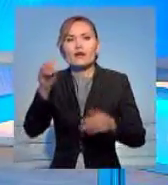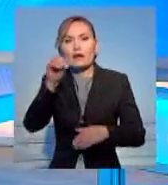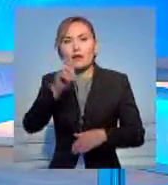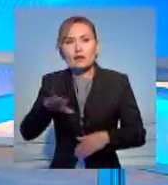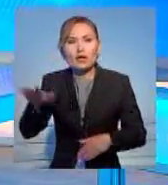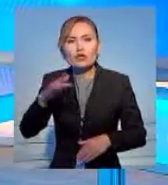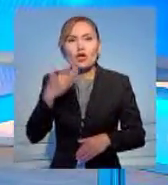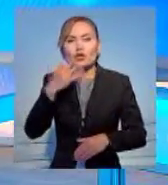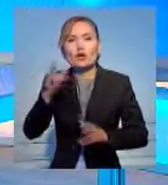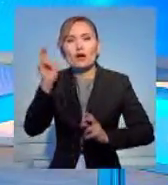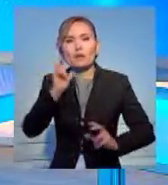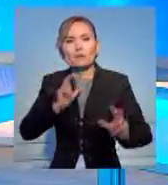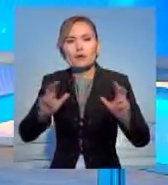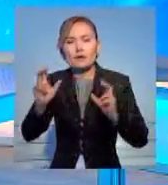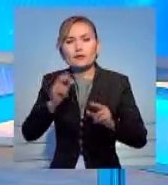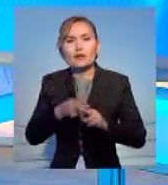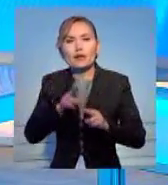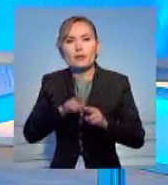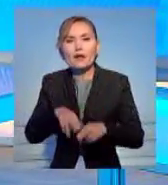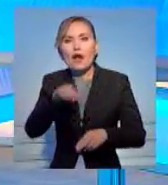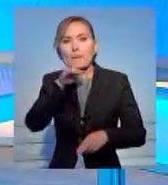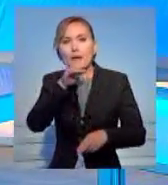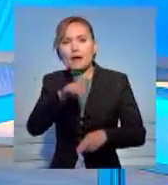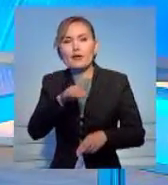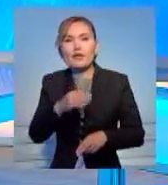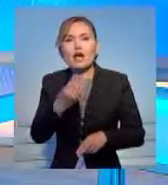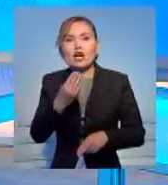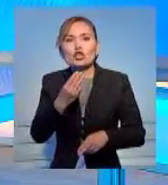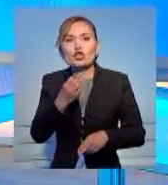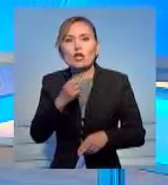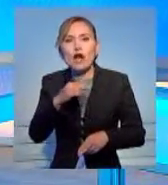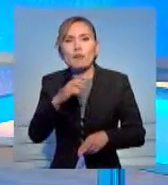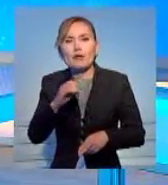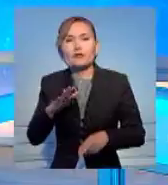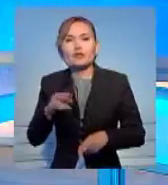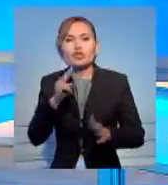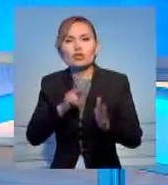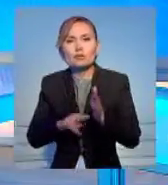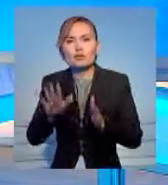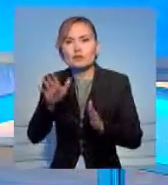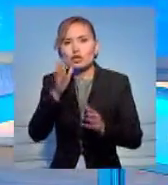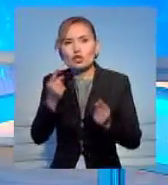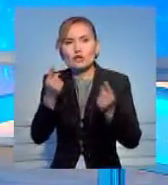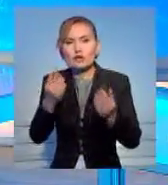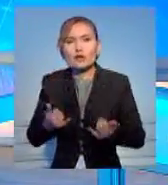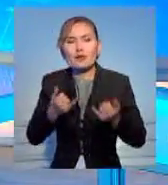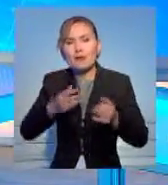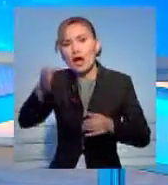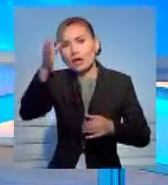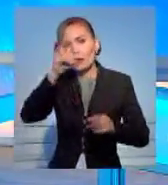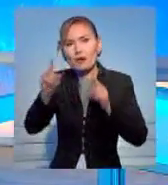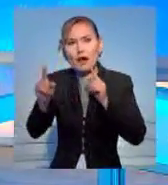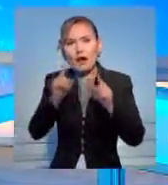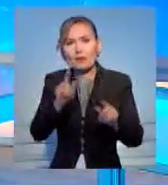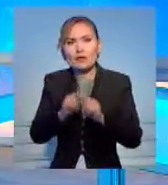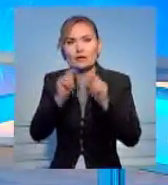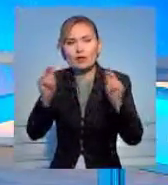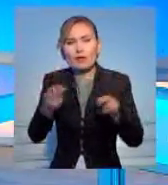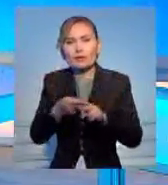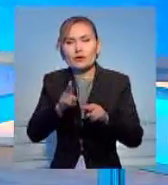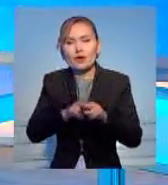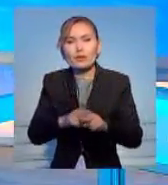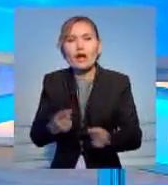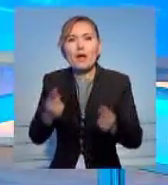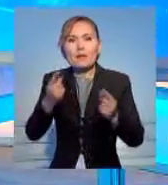Бүгін Еуразия ұлттық университетінде публицист профессор Ғаділбек Шалахметовтың 75 жылдығына арналған ғылыми конференция ұйымдастырылды.